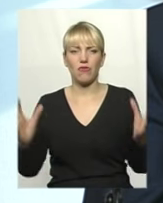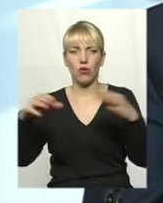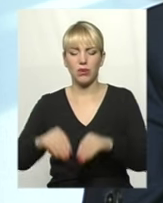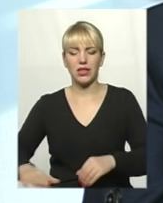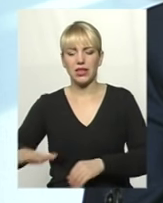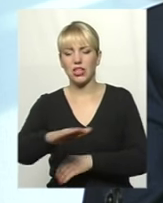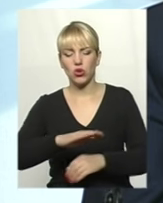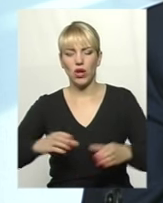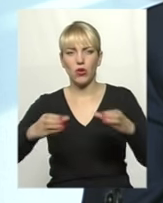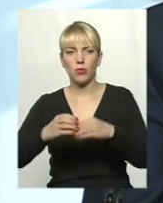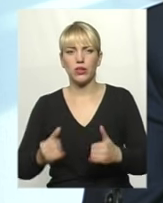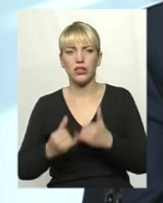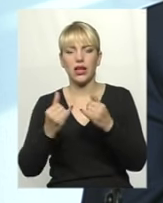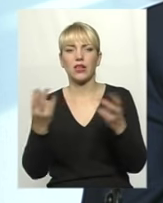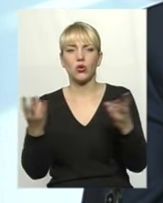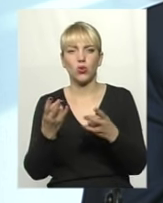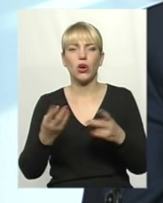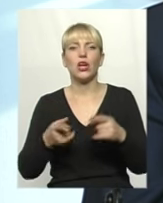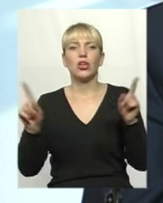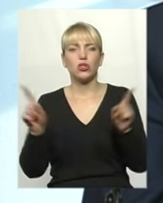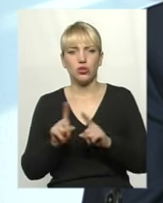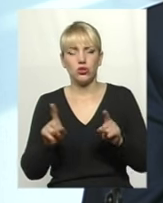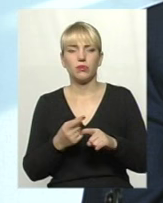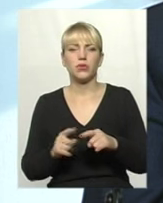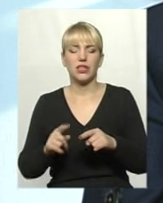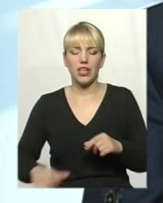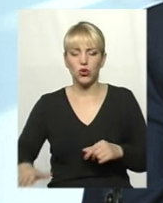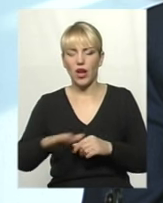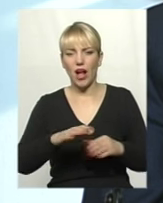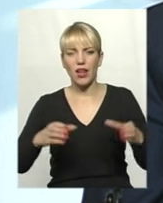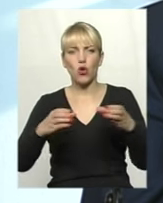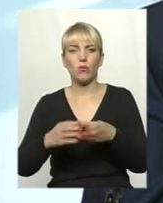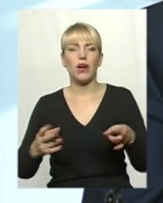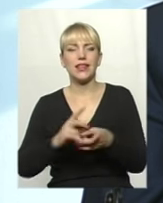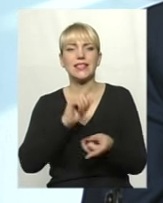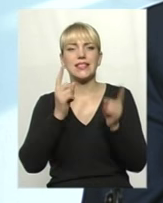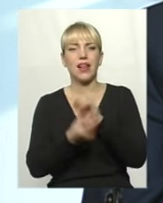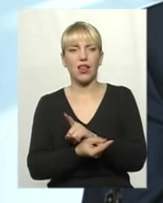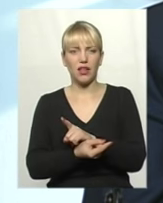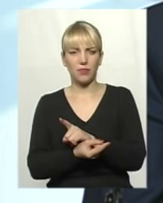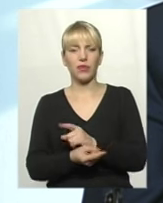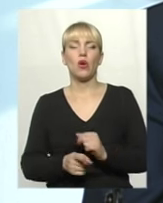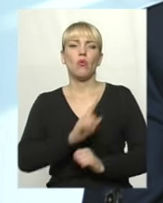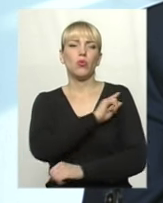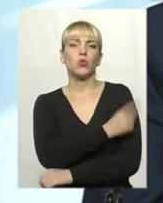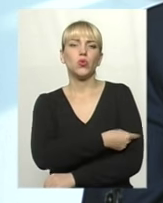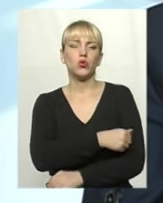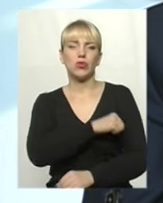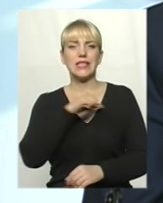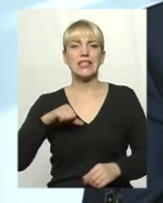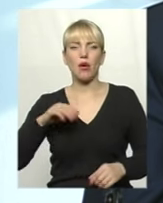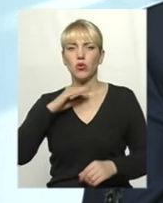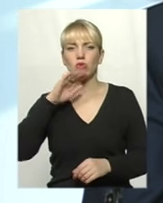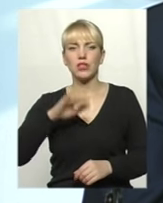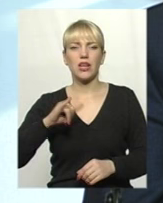громаді потрібно для того, щоб територіальна громада стала потужною, самодостатньою,